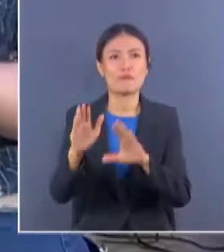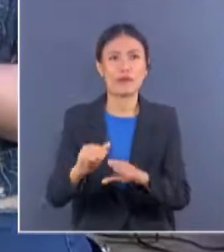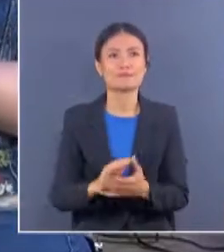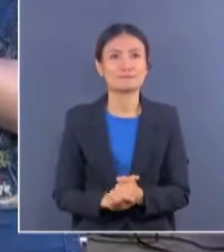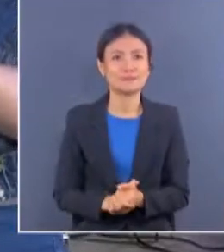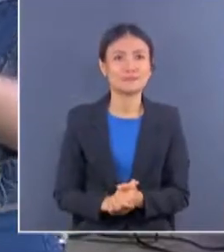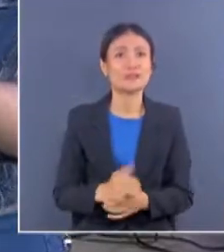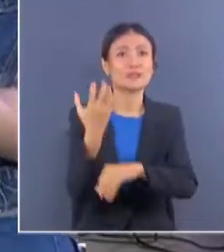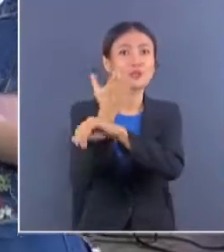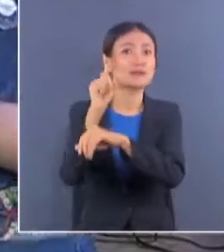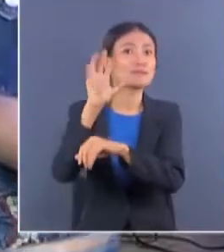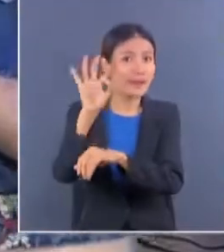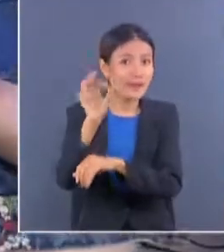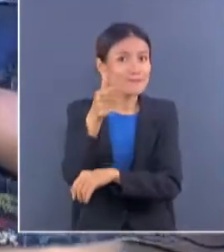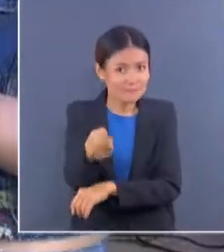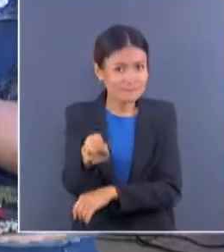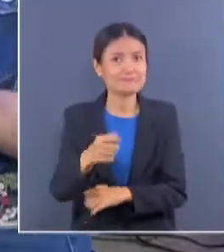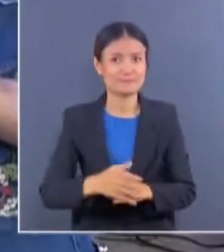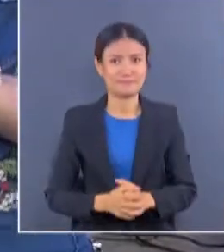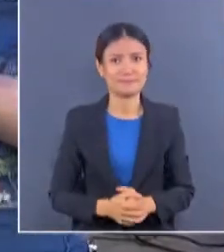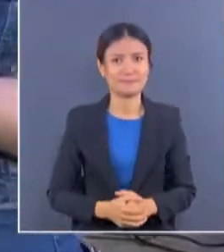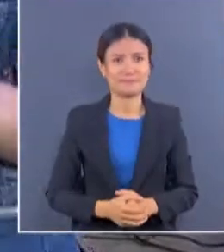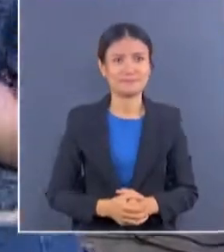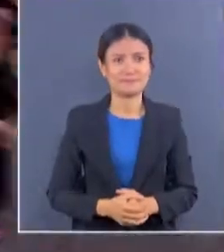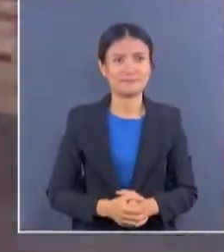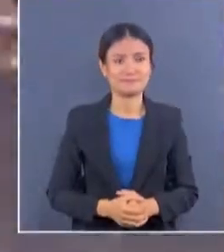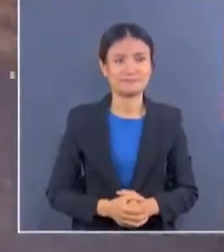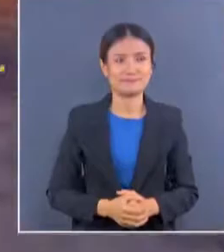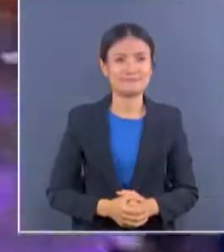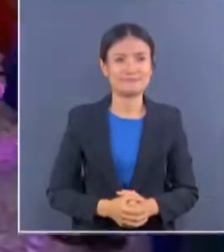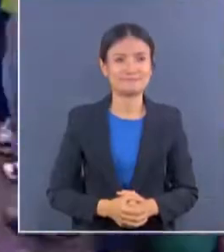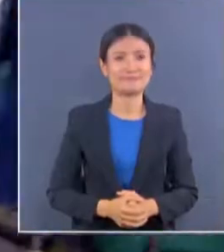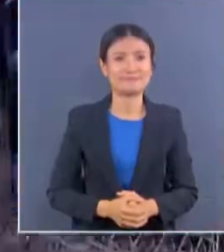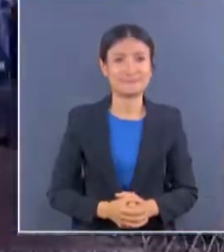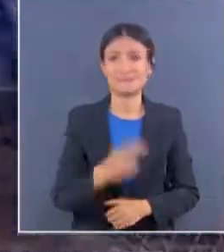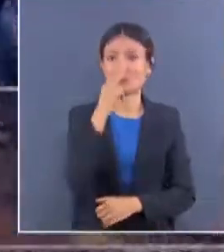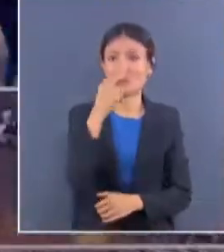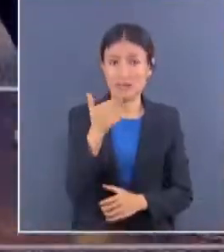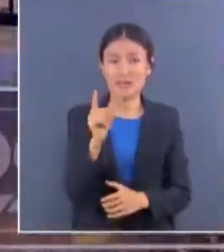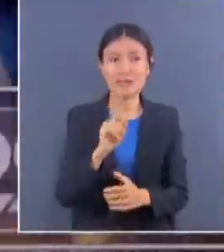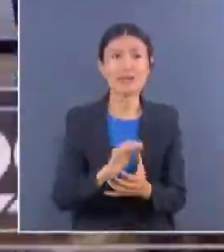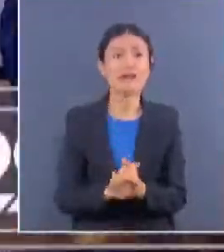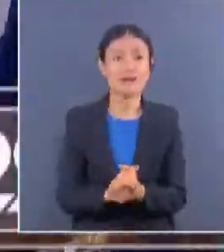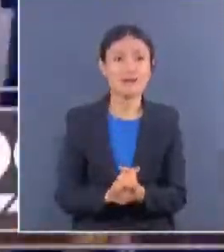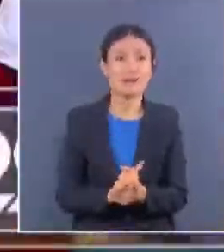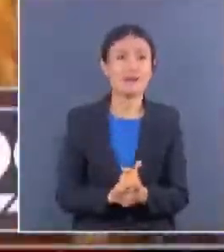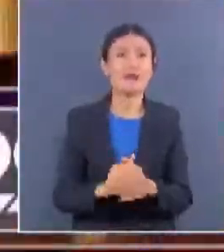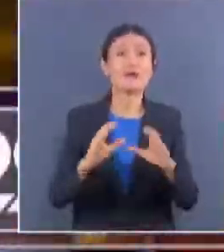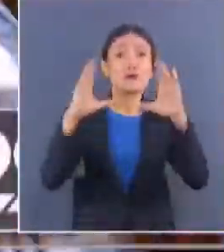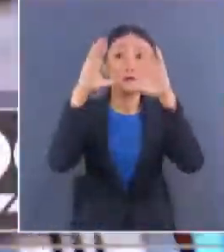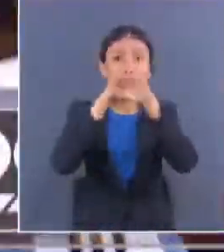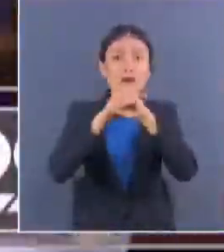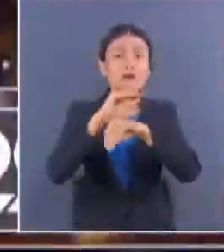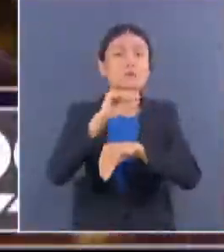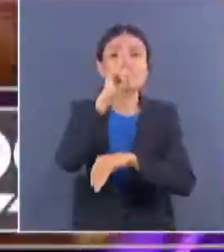อกัน ค่ะทีมโมโนทูนี่นะคะ มารับชมความสนุกกันได้ในรายการ Hollywood Game Night Thailand คืนวันอาทิตย์